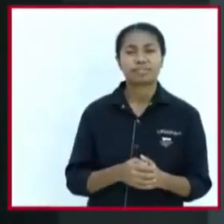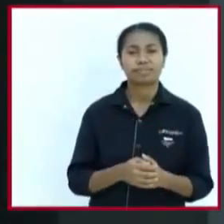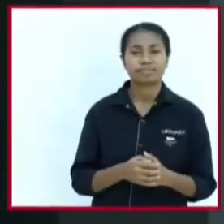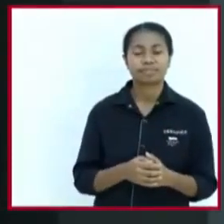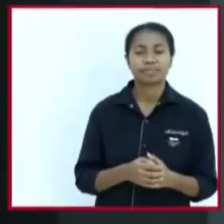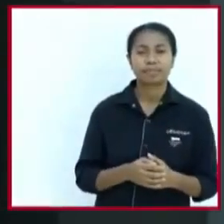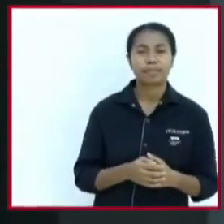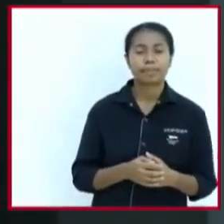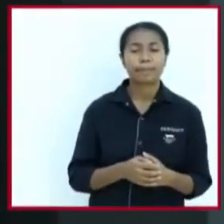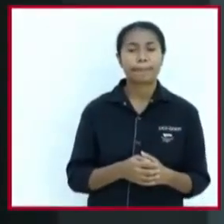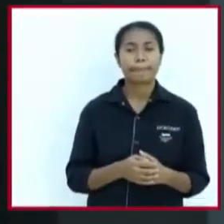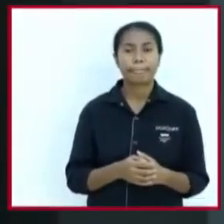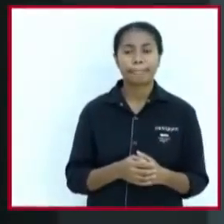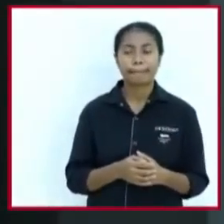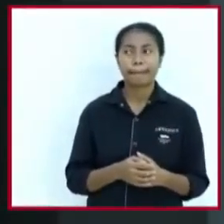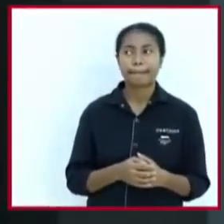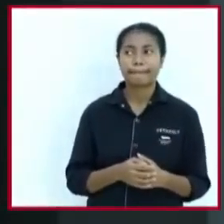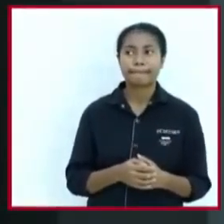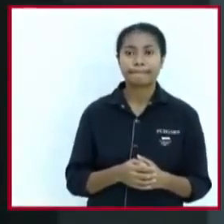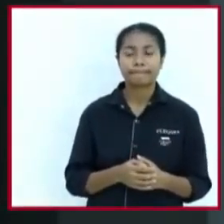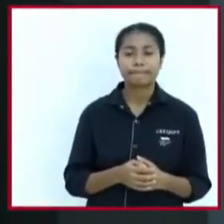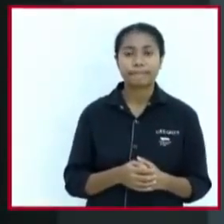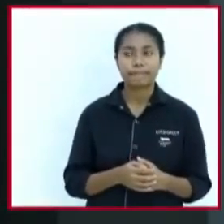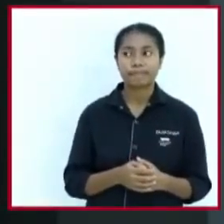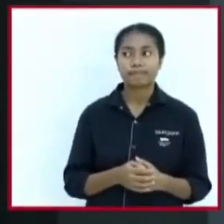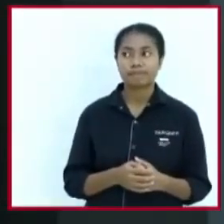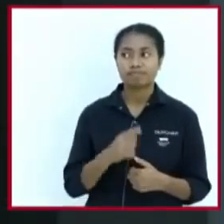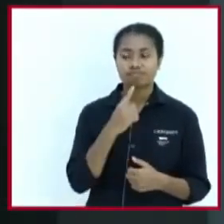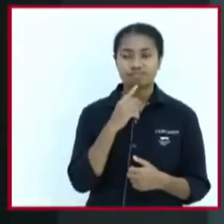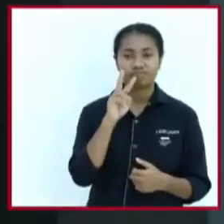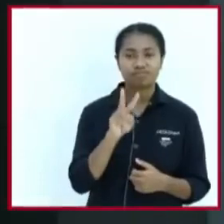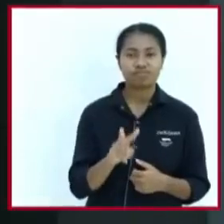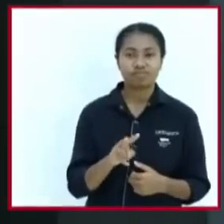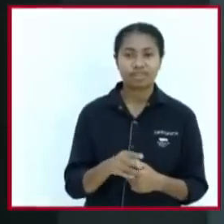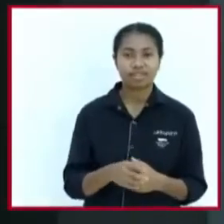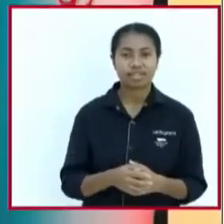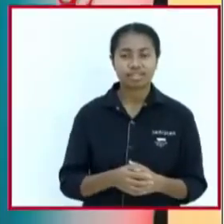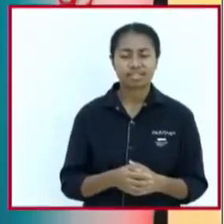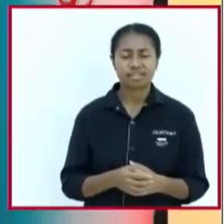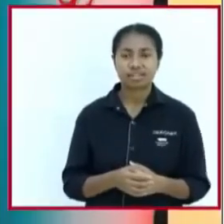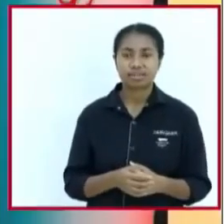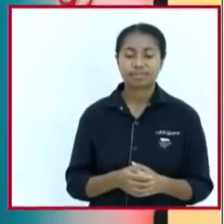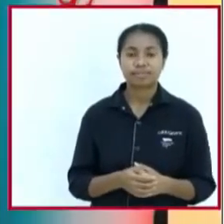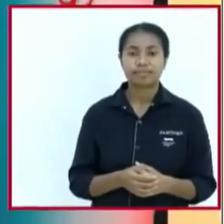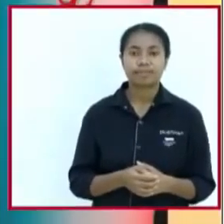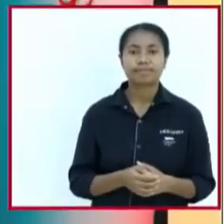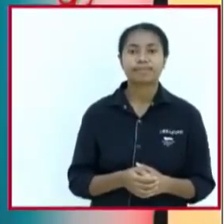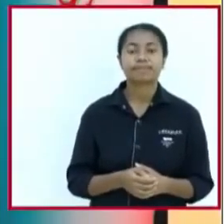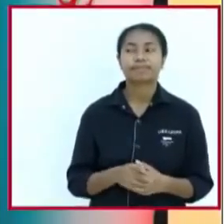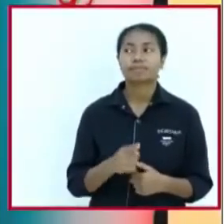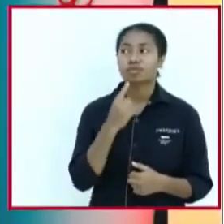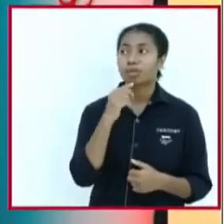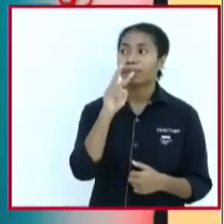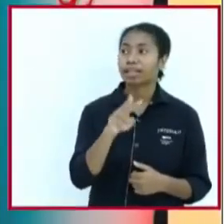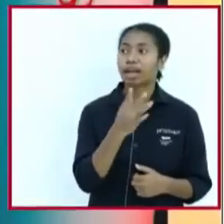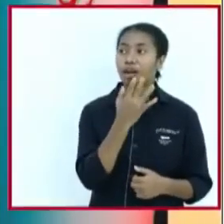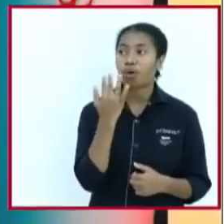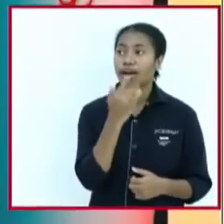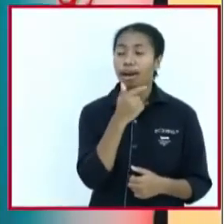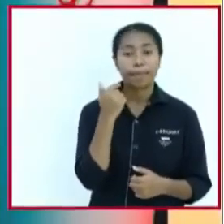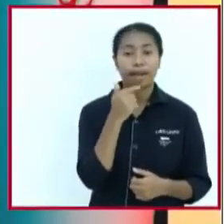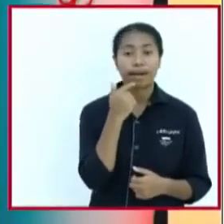yang kedua maka perhatikan di dalam pasal yang Ken Hai dibilang